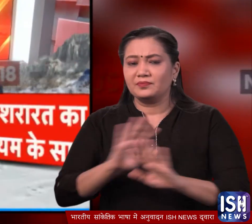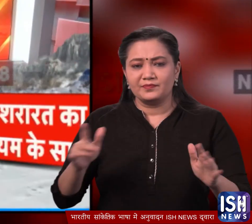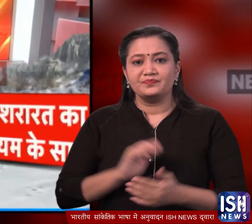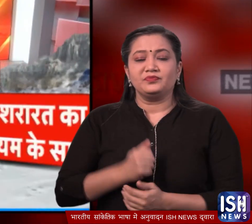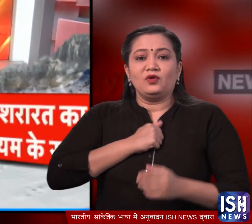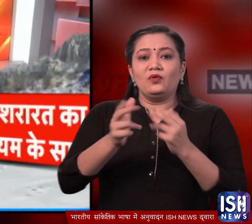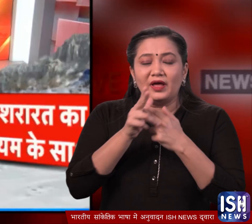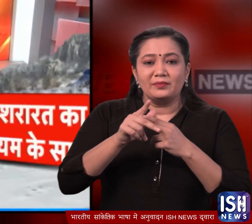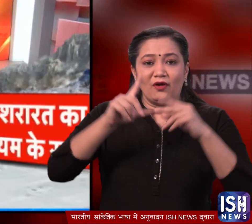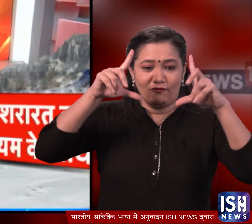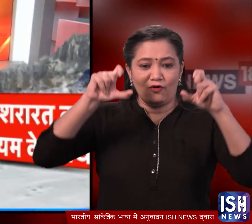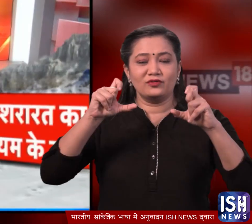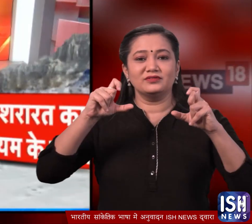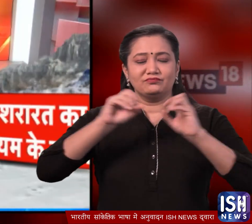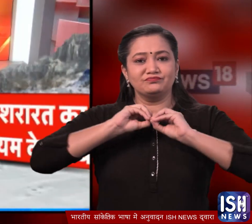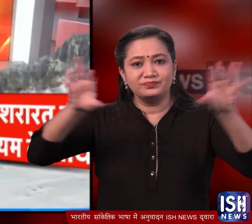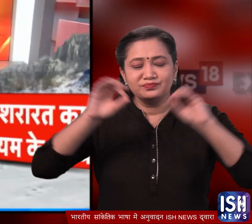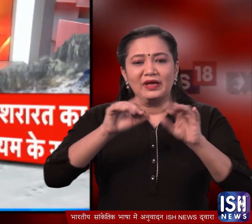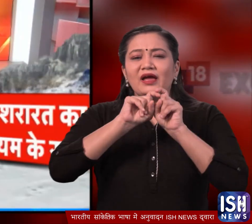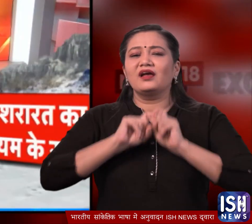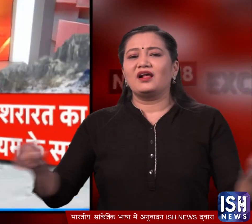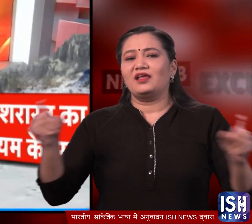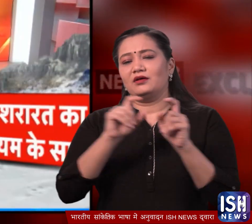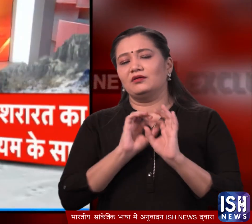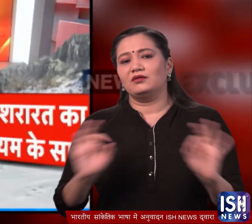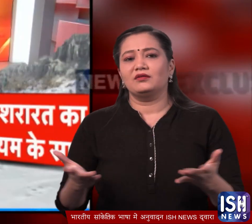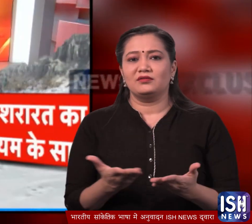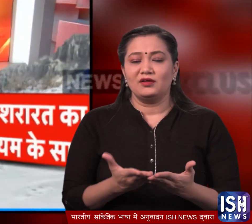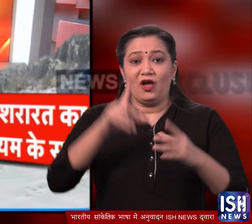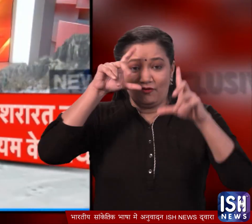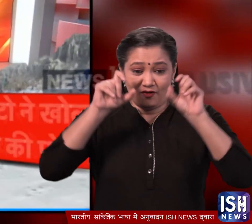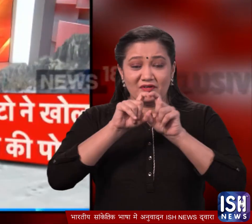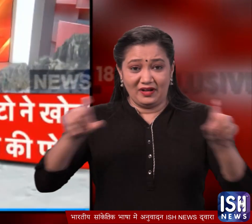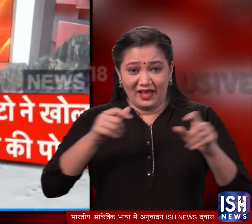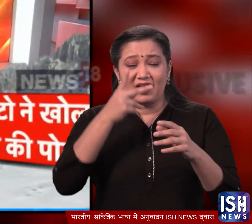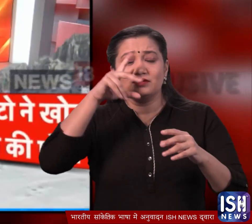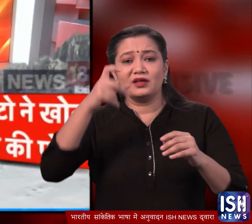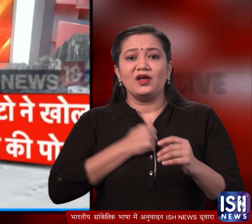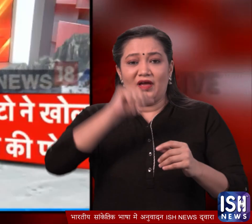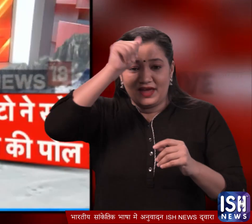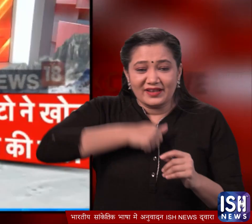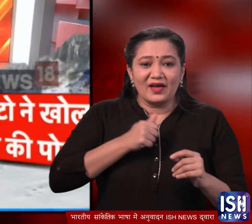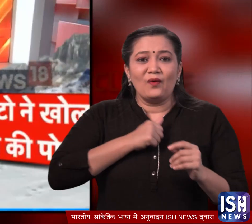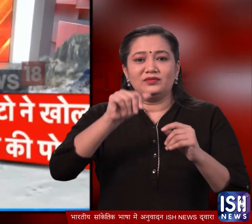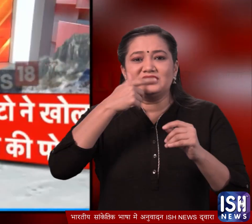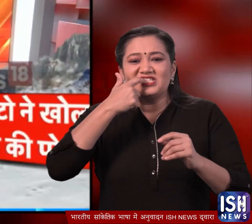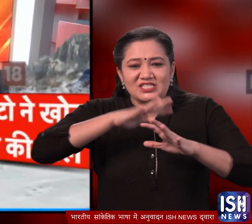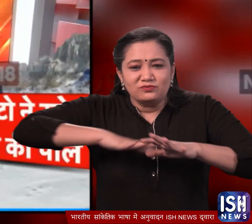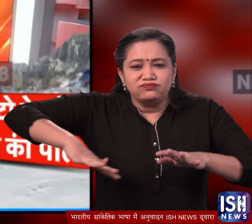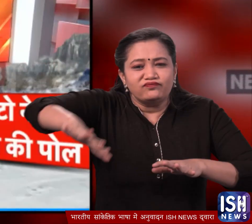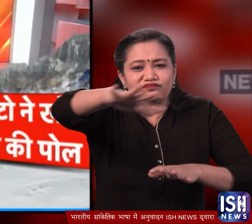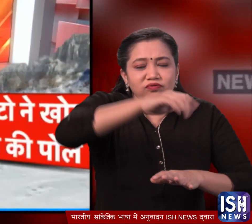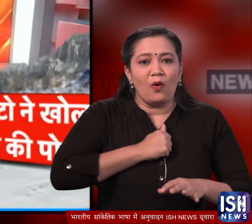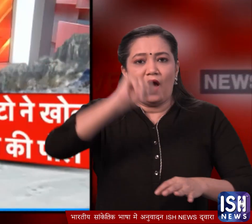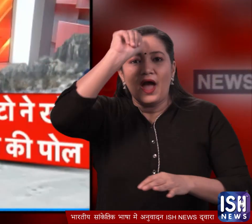उलट। भारतीय फौज ने इस बार चीन की शरारत का जवाब संयम के साथ दिया और भारतीय जवानों की एक फोटो सामने आ गई जिसमें दूध का दूध पानी